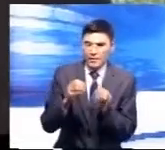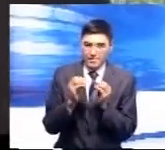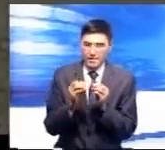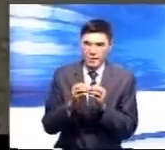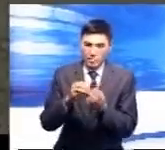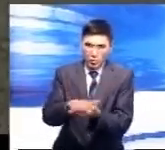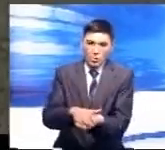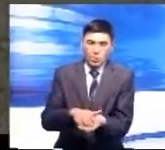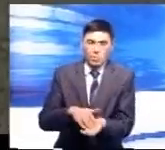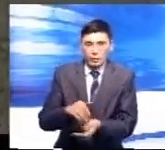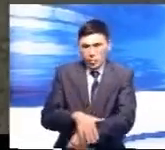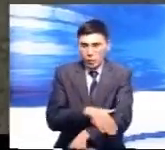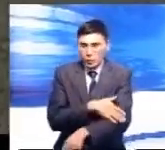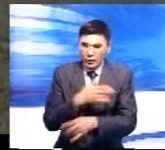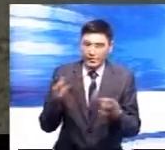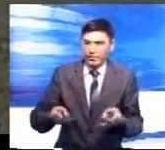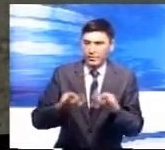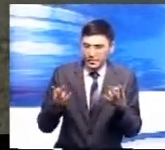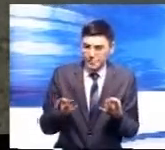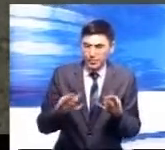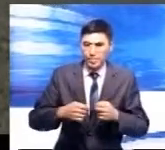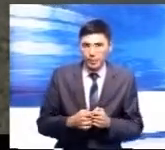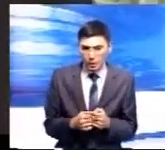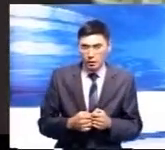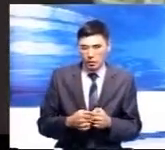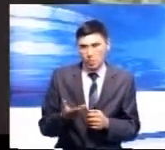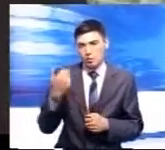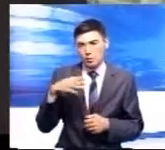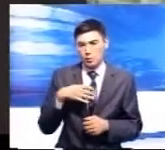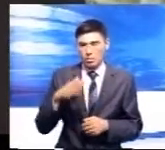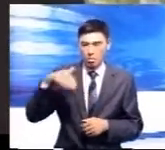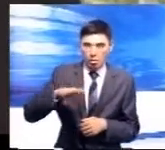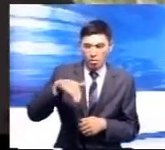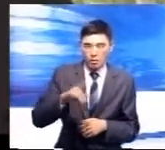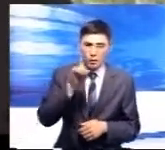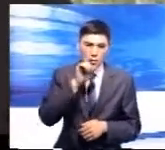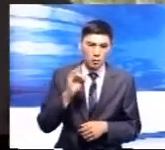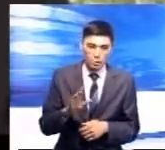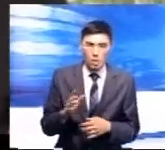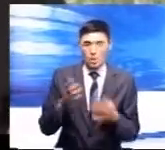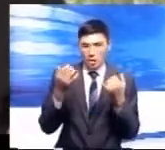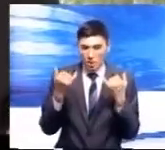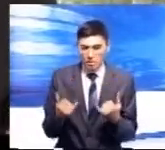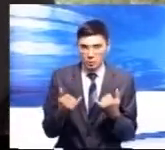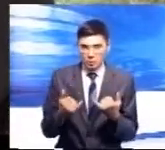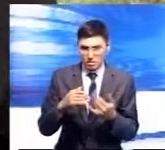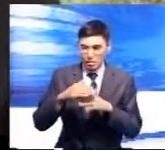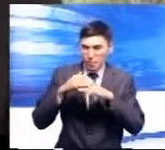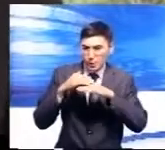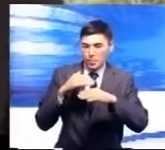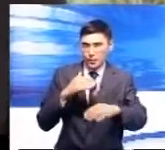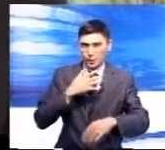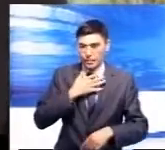Как водитель я доволен. Ну, раньше, я не знаю, едешь и плачешь, в общем-то, похоже на то, что деньги на ветер были